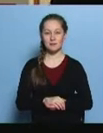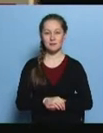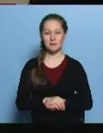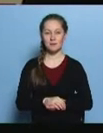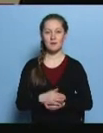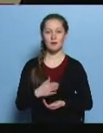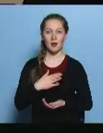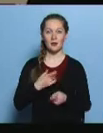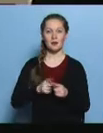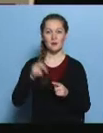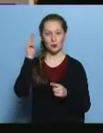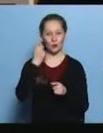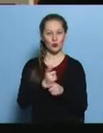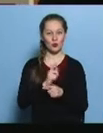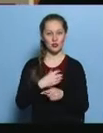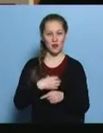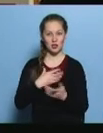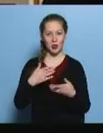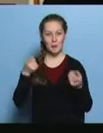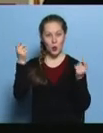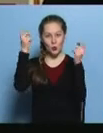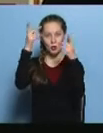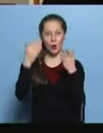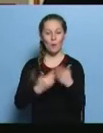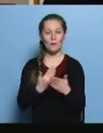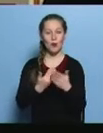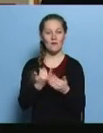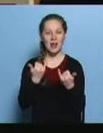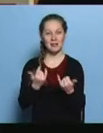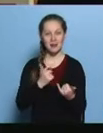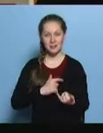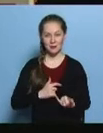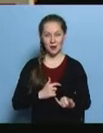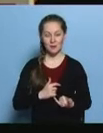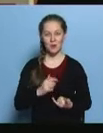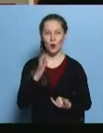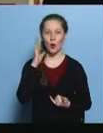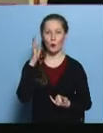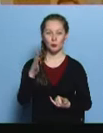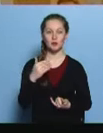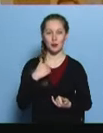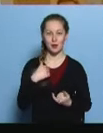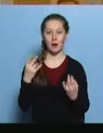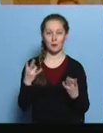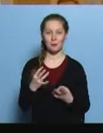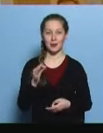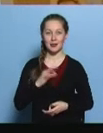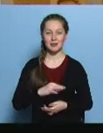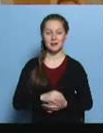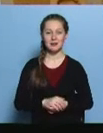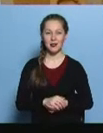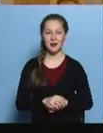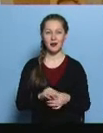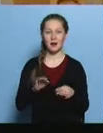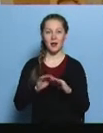Нам эти уроки очень важны, потому что мы узнаем очень многое для себя. В будущем нам это пригодится. Ребятам действительно